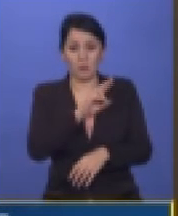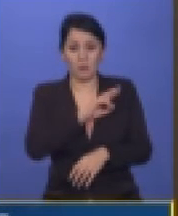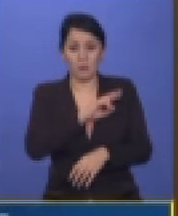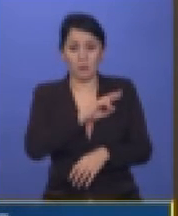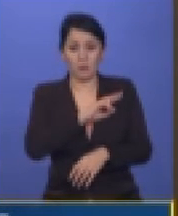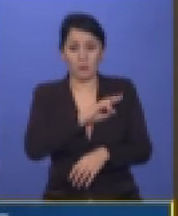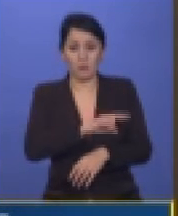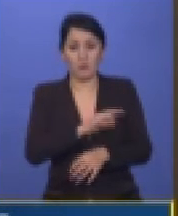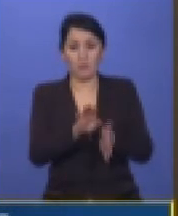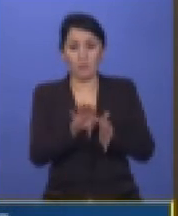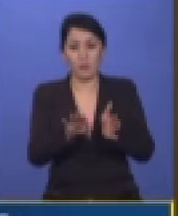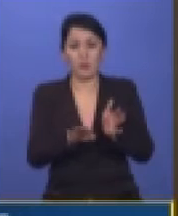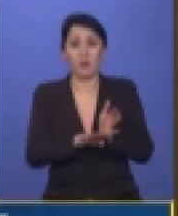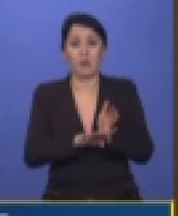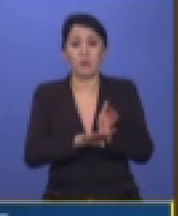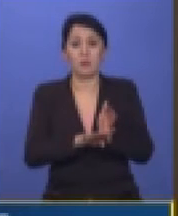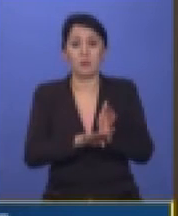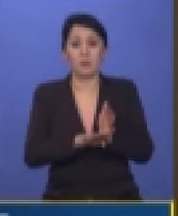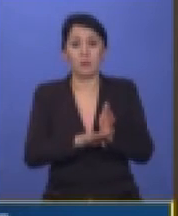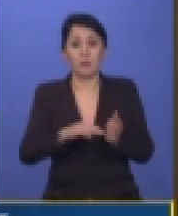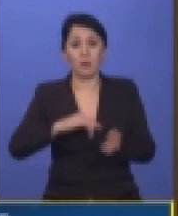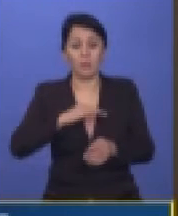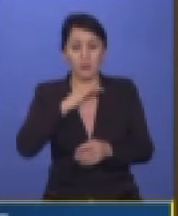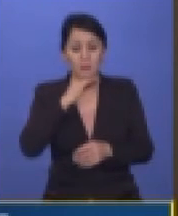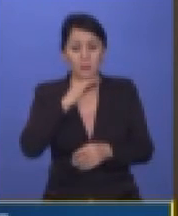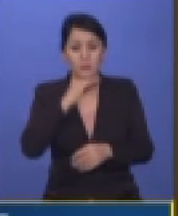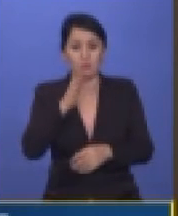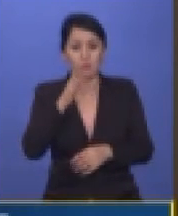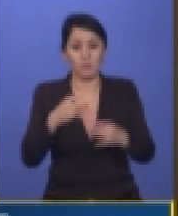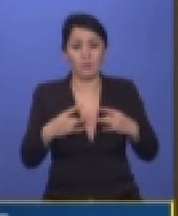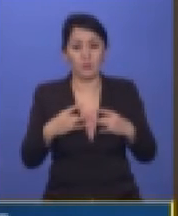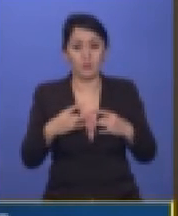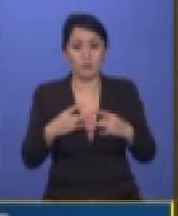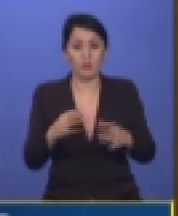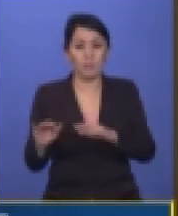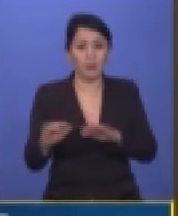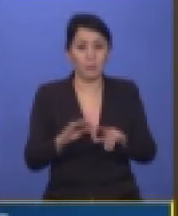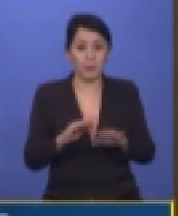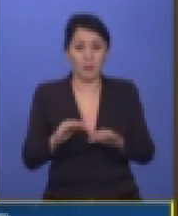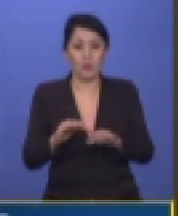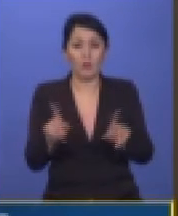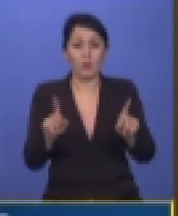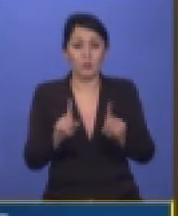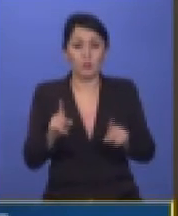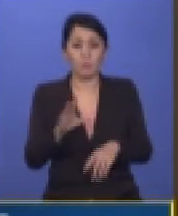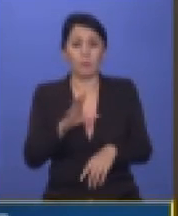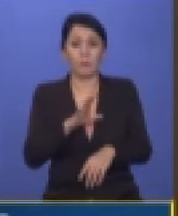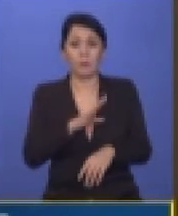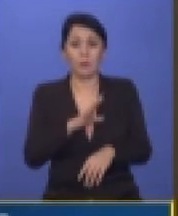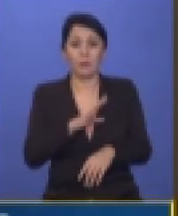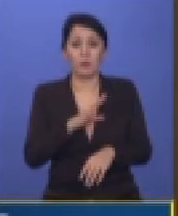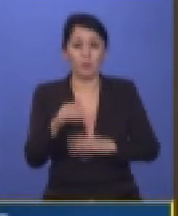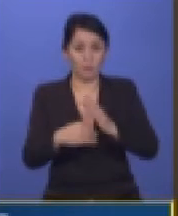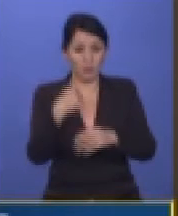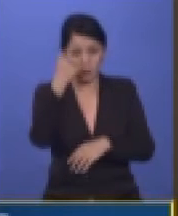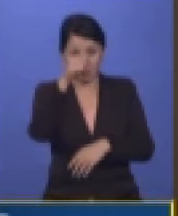стресс, значительно снижает свою бдительность в период праздничных мероприятий. Значит, чтобы встреча Нового